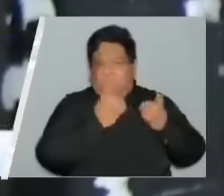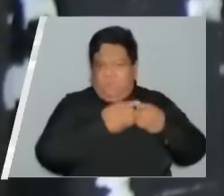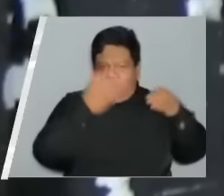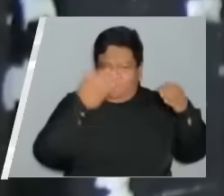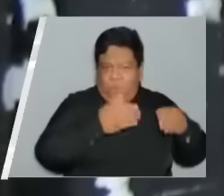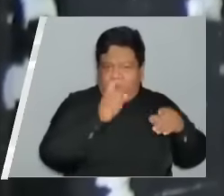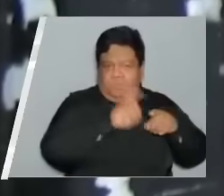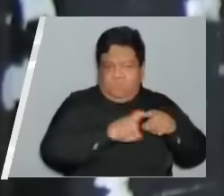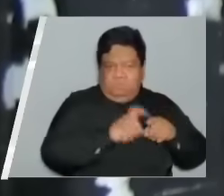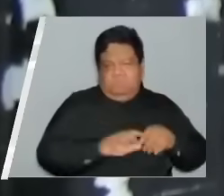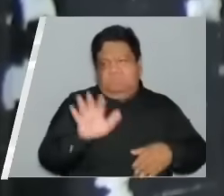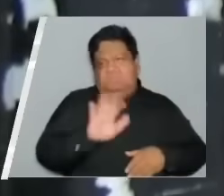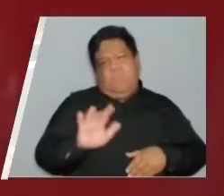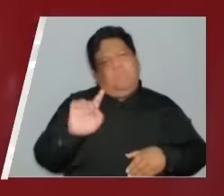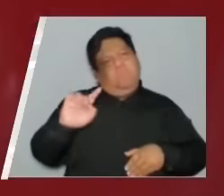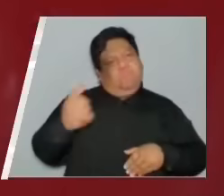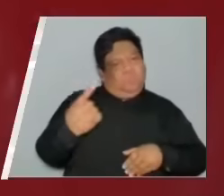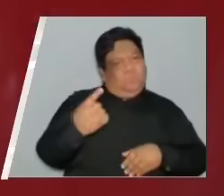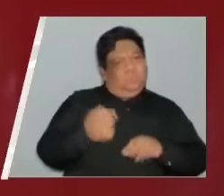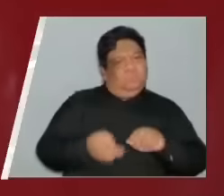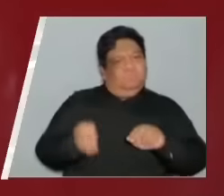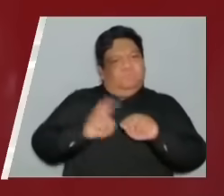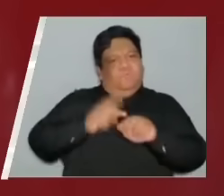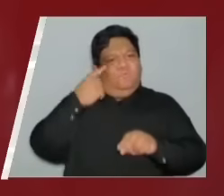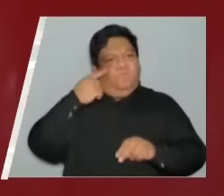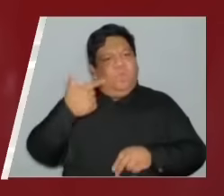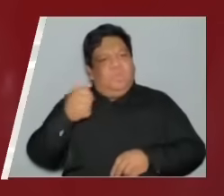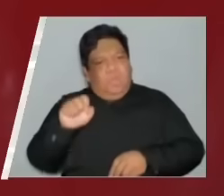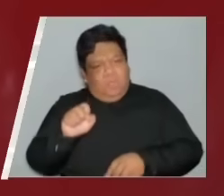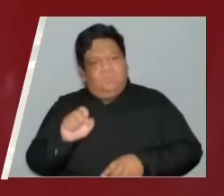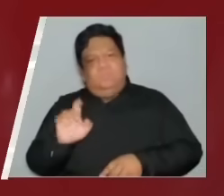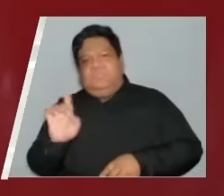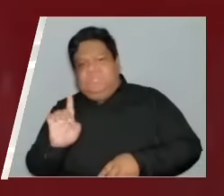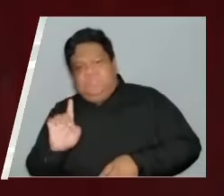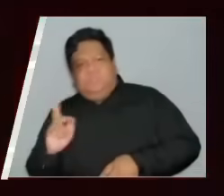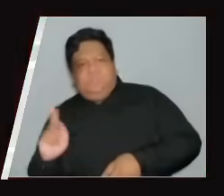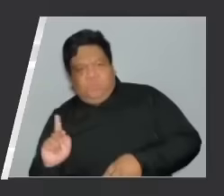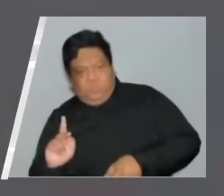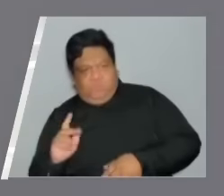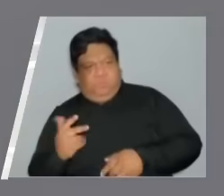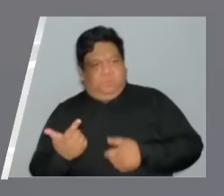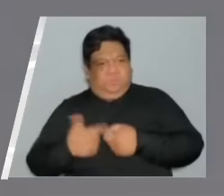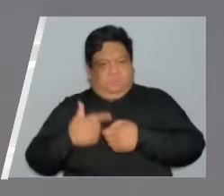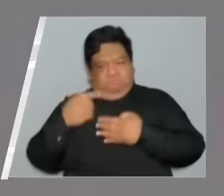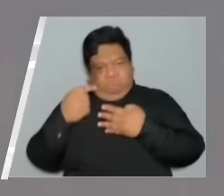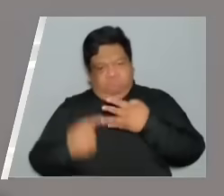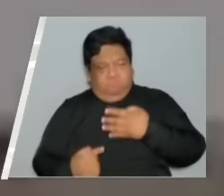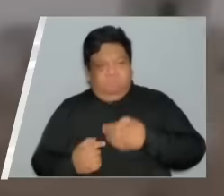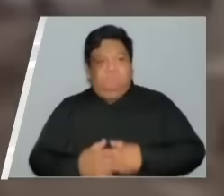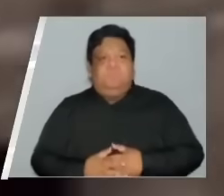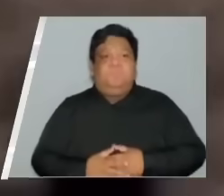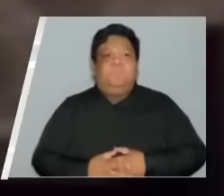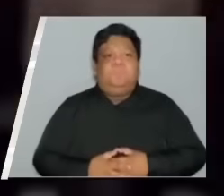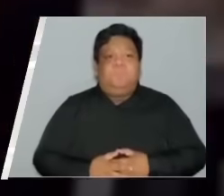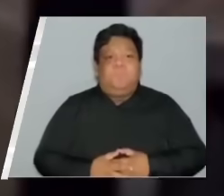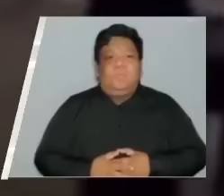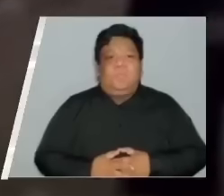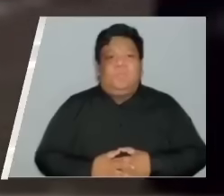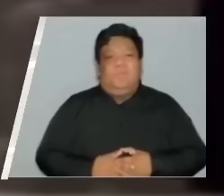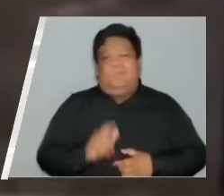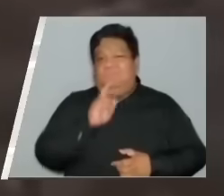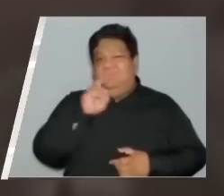posibleng taas presyo kada litro sa gasolina, diesel at kerosene batay sa apat na araw na trading. Kabilang sa nakikitang dahilan,